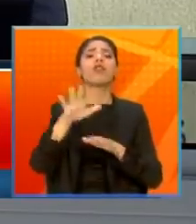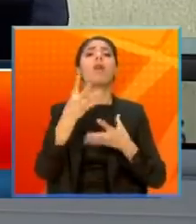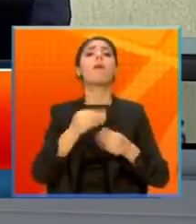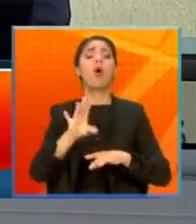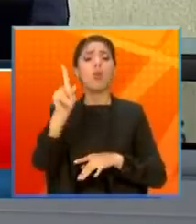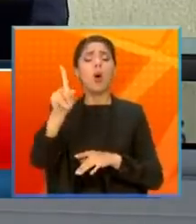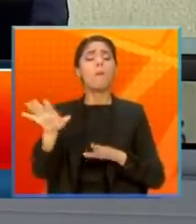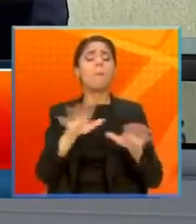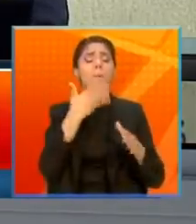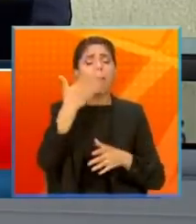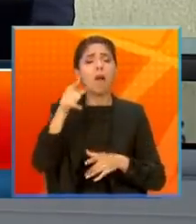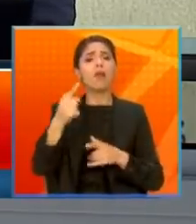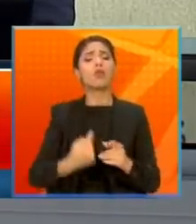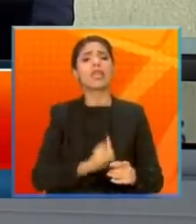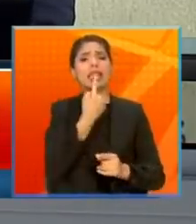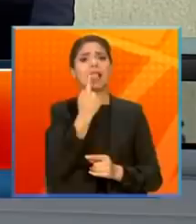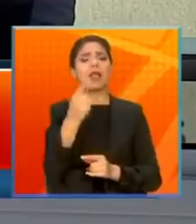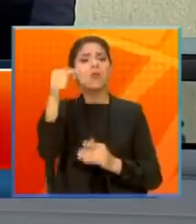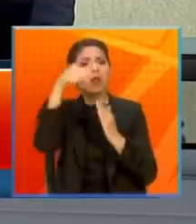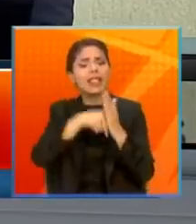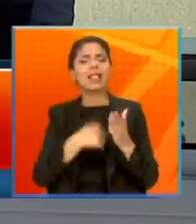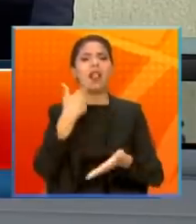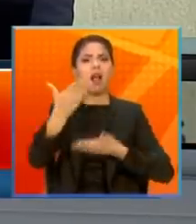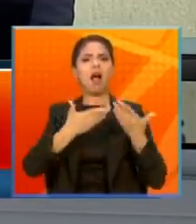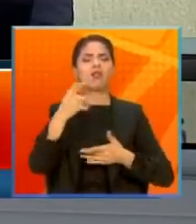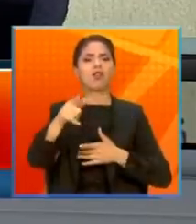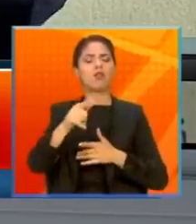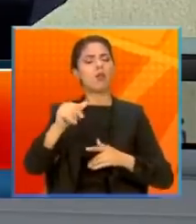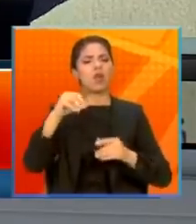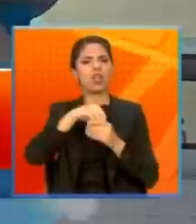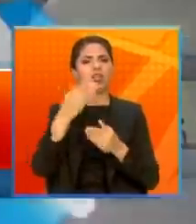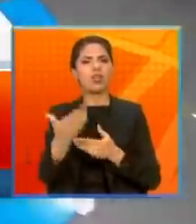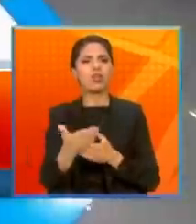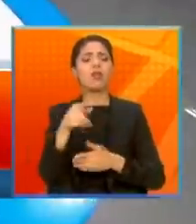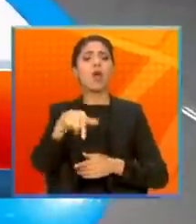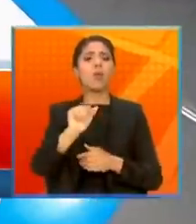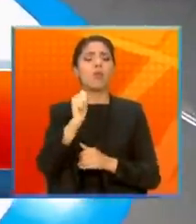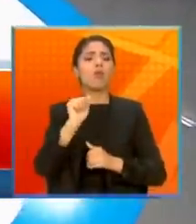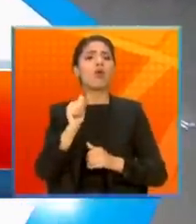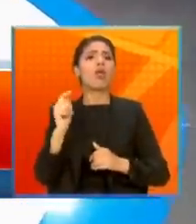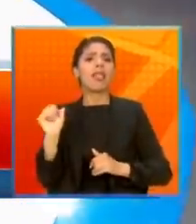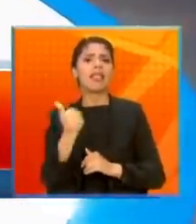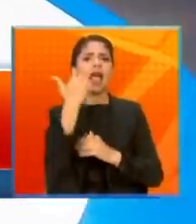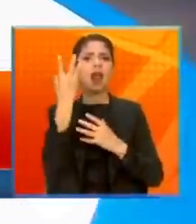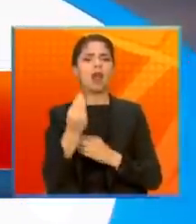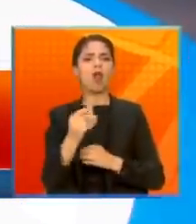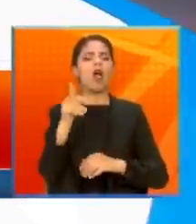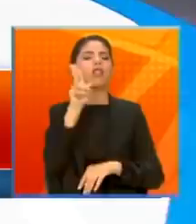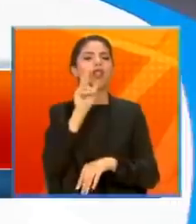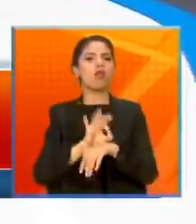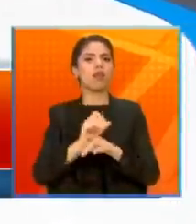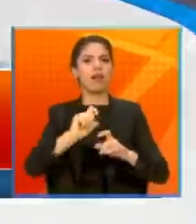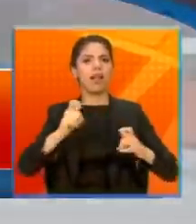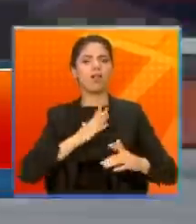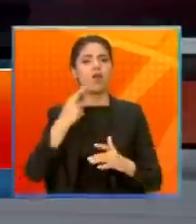hissediyor Peki bu ne demek onu da yine bu sıcak günün manşetleri arasında bugünü değerli kılan Bir de son dakika geçmesinden